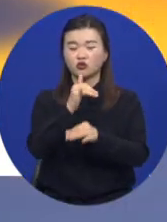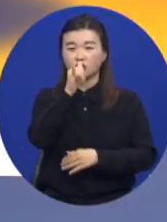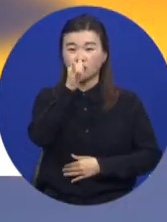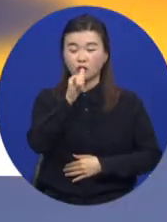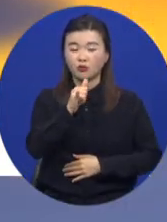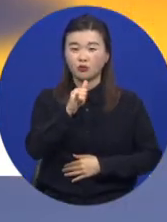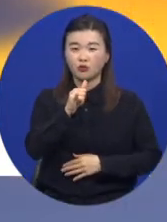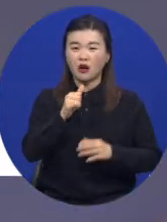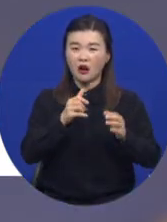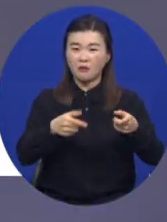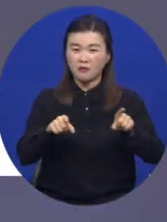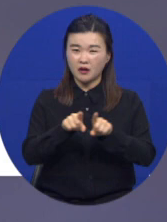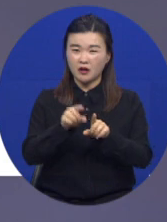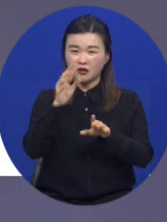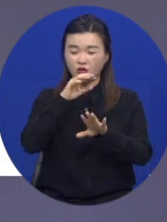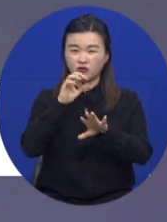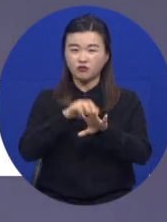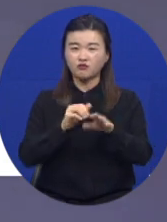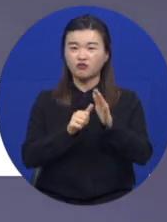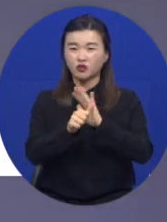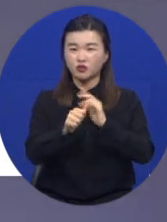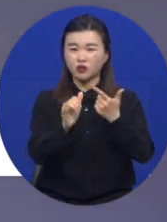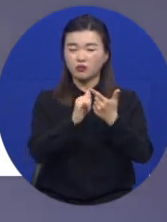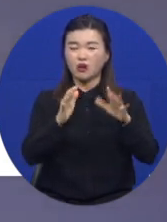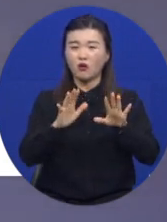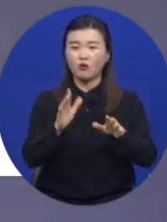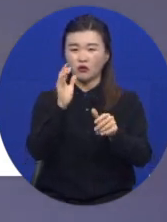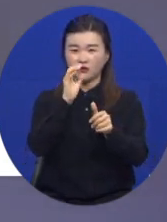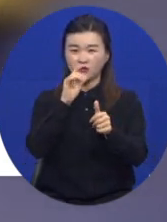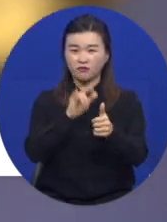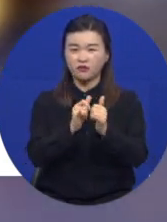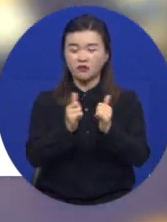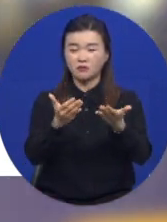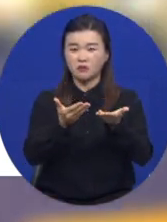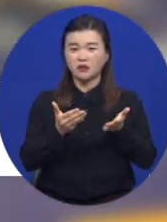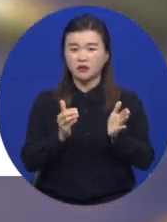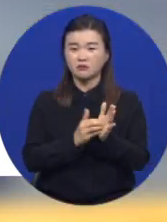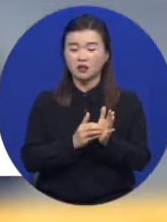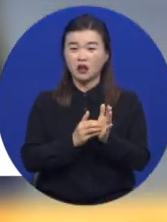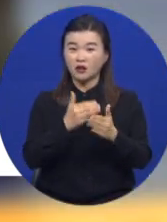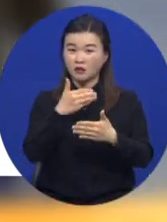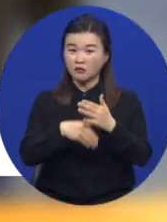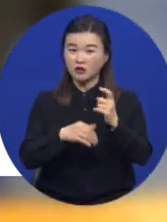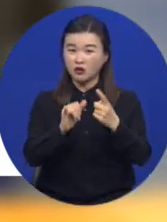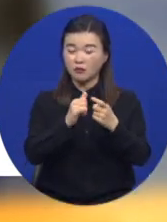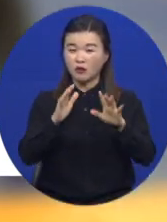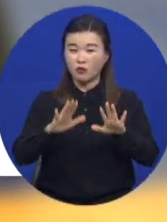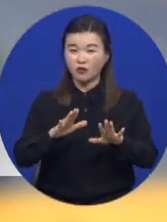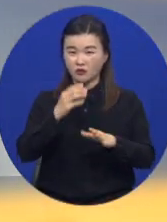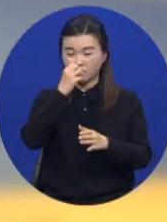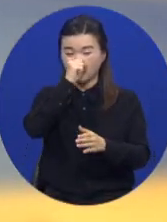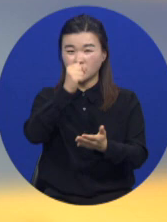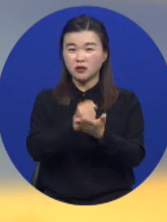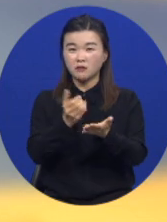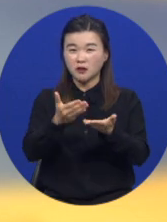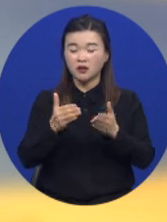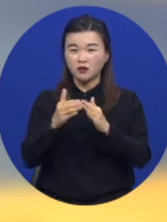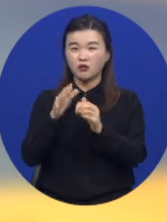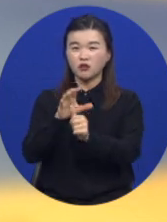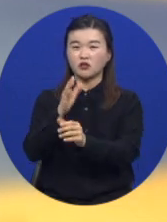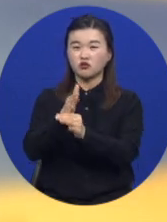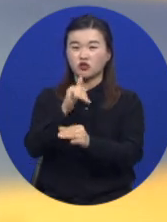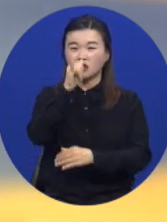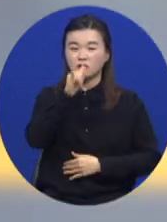함께 훈련하던 선수 6명도 오늘 양성 판정을 받았습니다 나머지 11명은 음성으로 확인돼 격리 조치